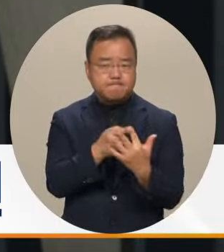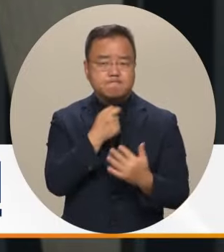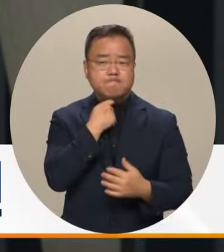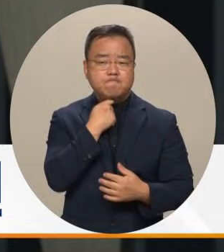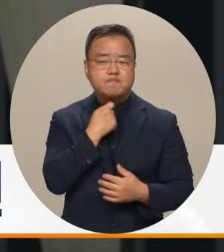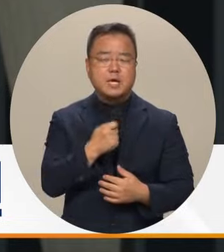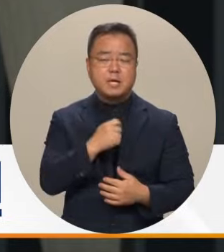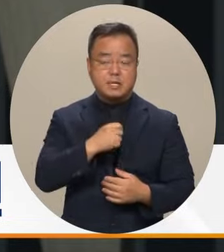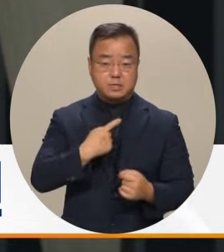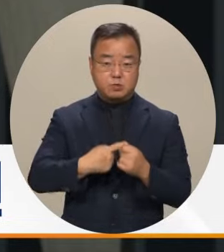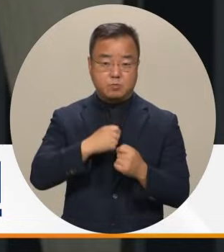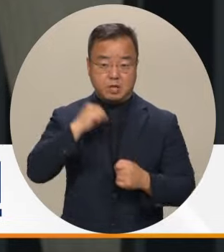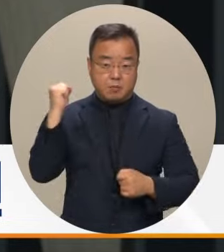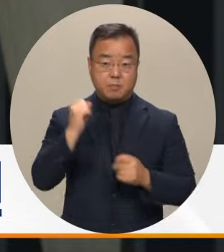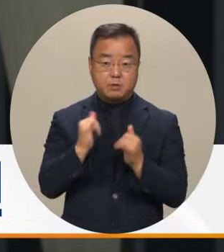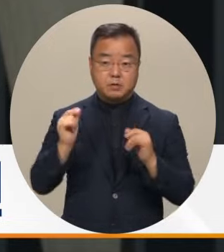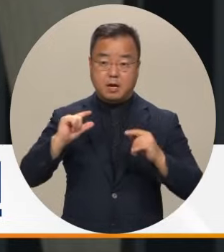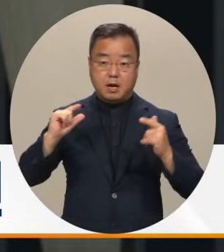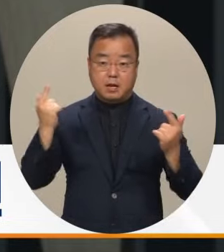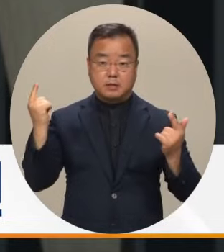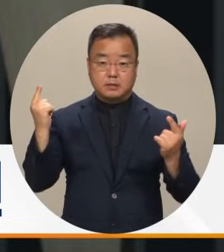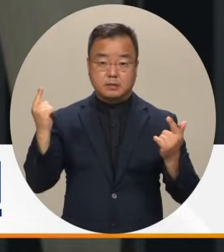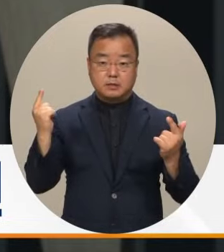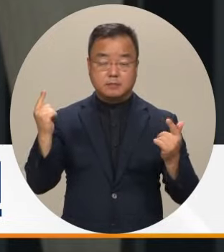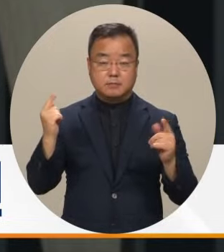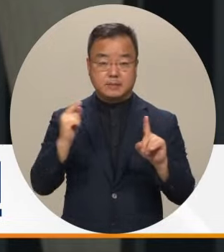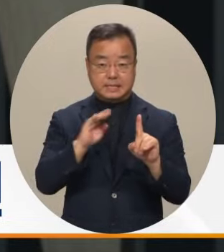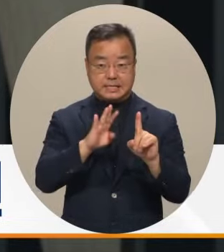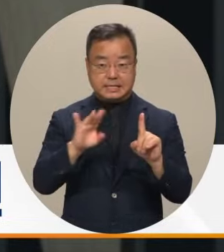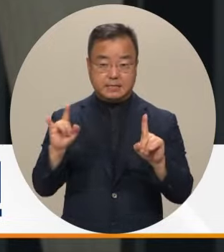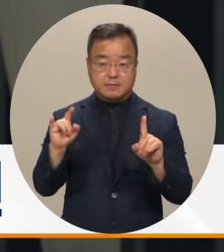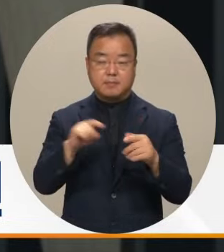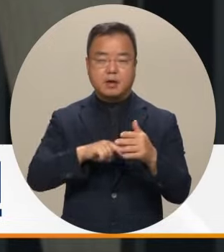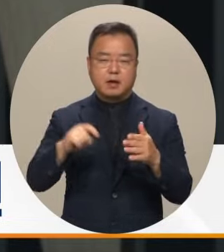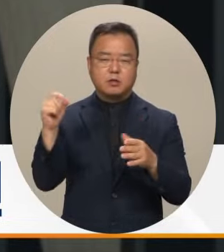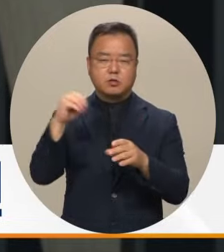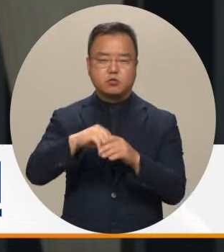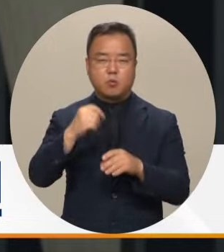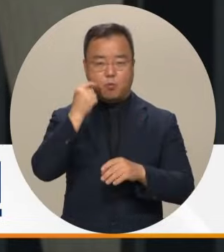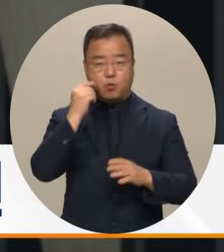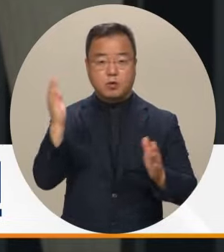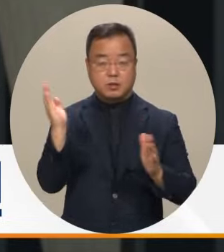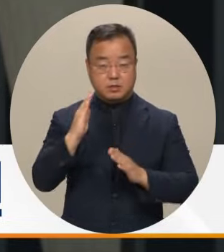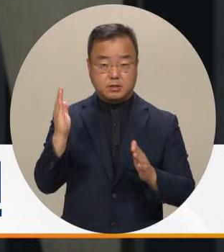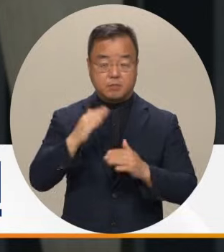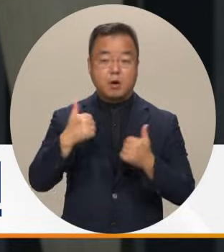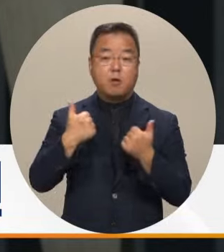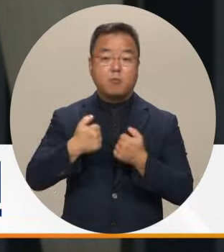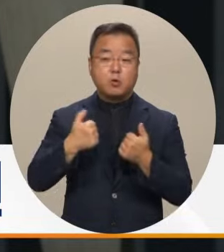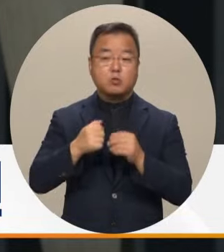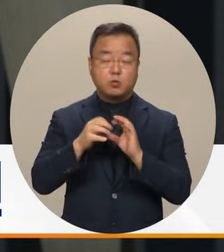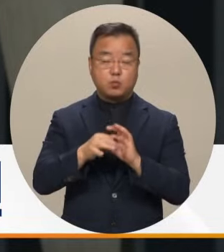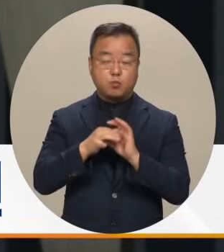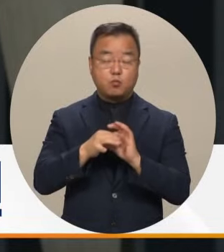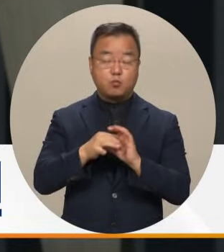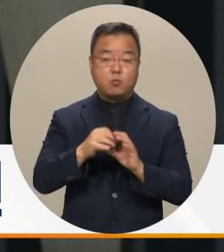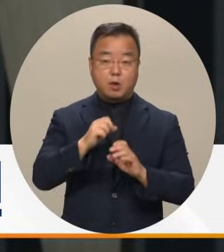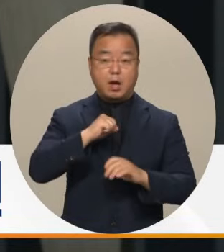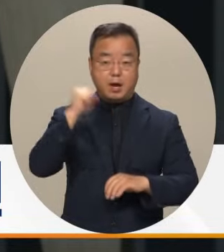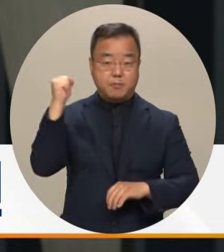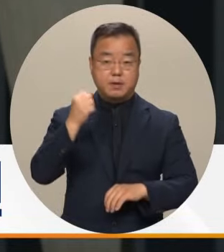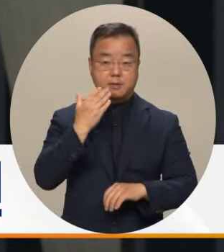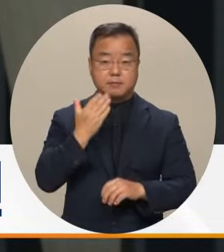최초 합격자가 아니었던 학생 그니까 그 배수 안에 못 들었던 학생들이 면접을 통해서 최초 합격자가 되는 일들이 있습니다